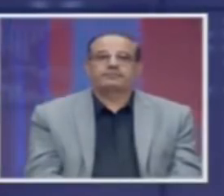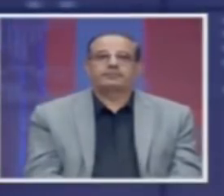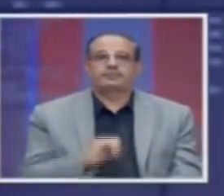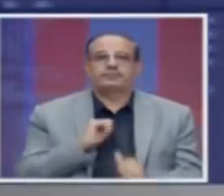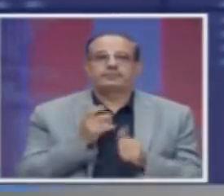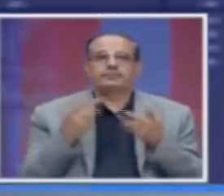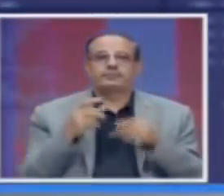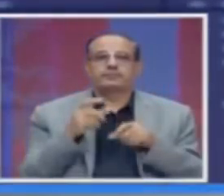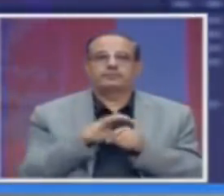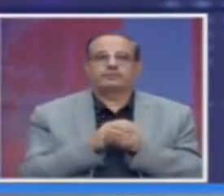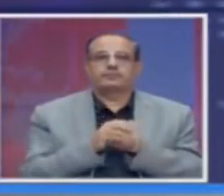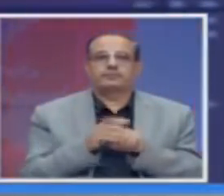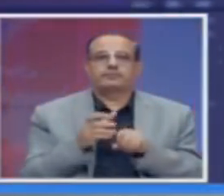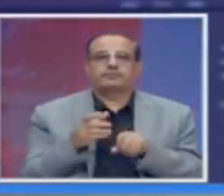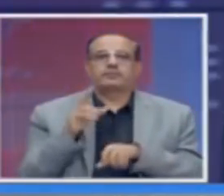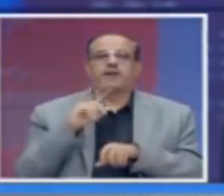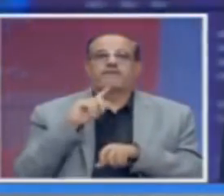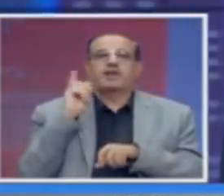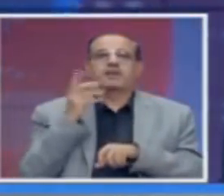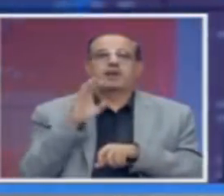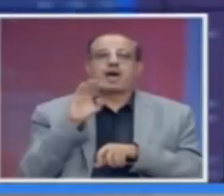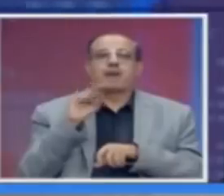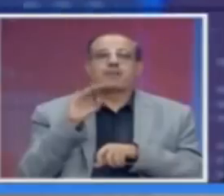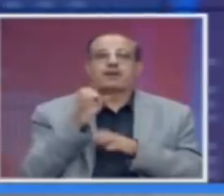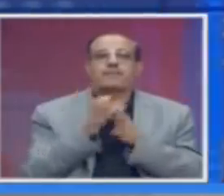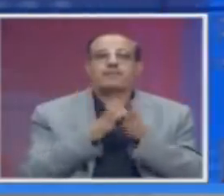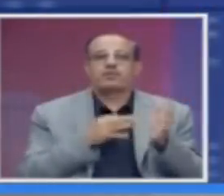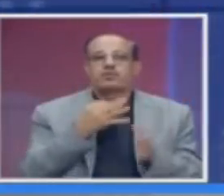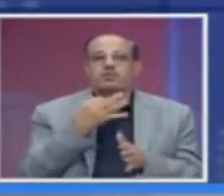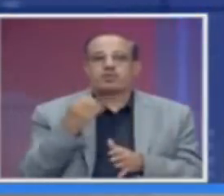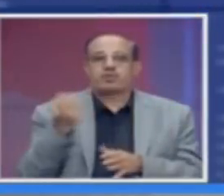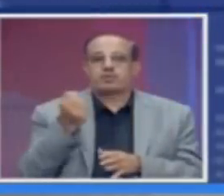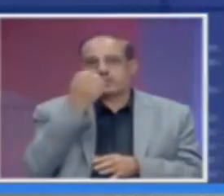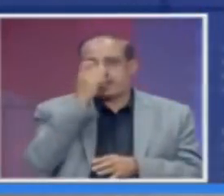هذا وتجاوز عدد الإصابات بفيروس كورونا على مستوى العالم